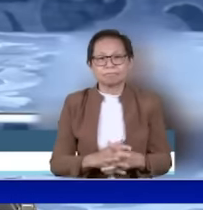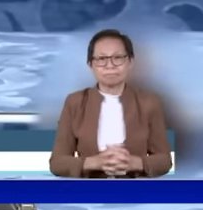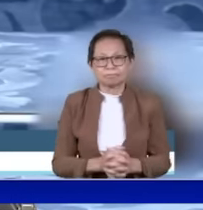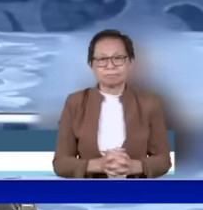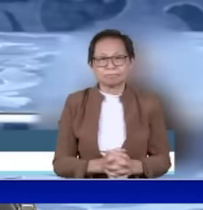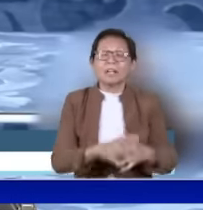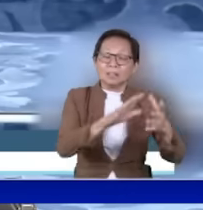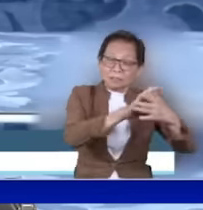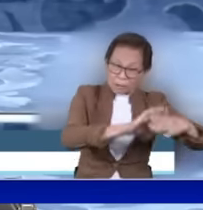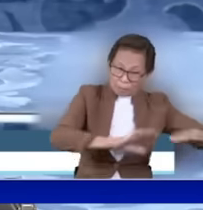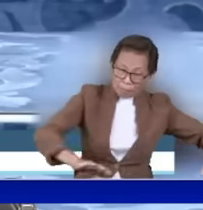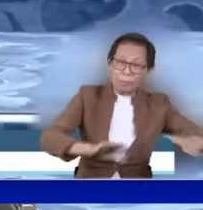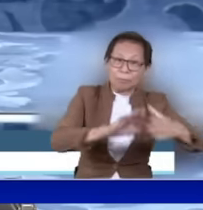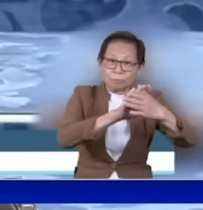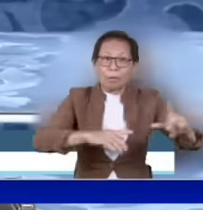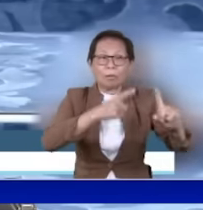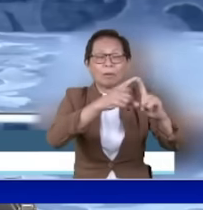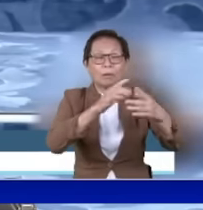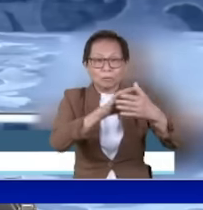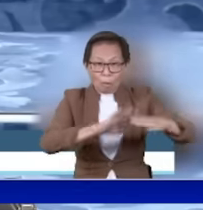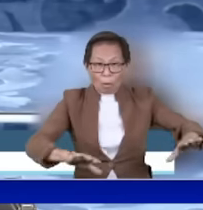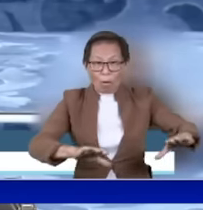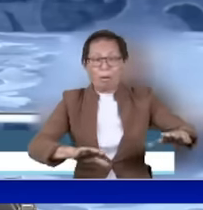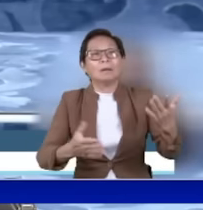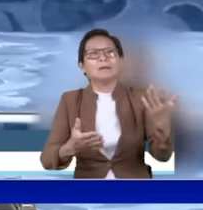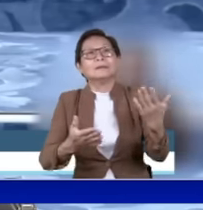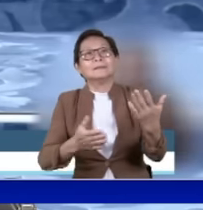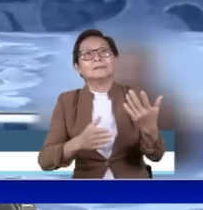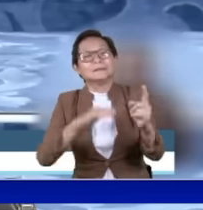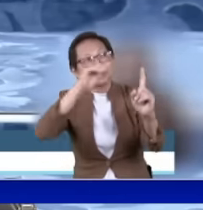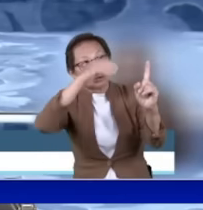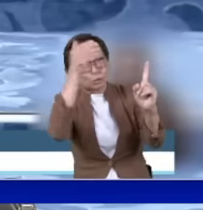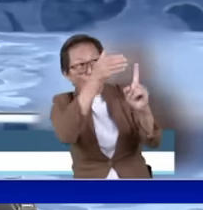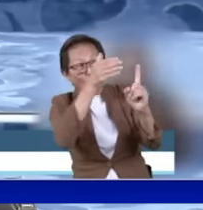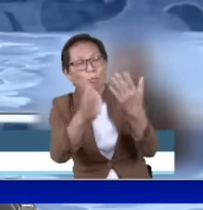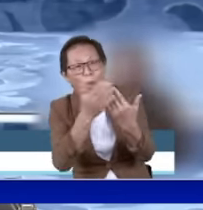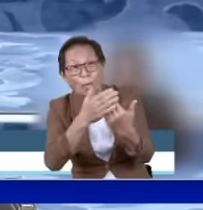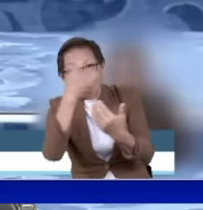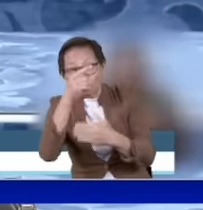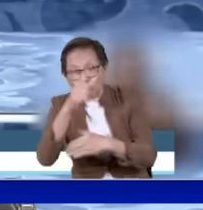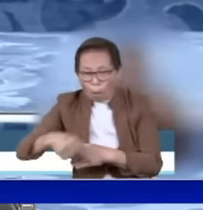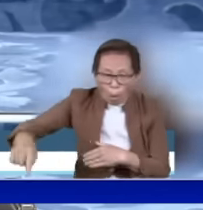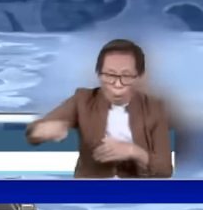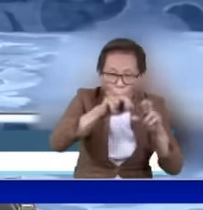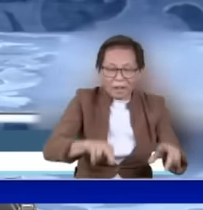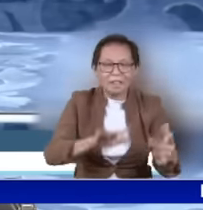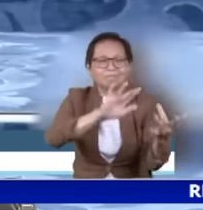keselamatan bukan saja dari sudut kemudahan kepada semua rakyat